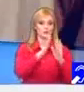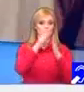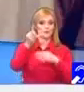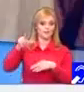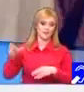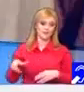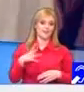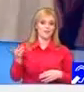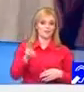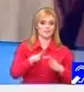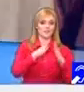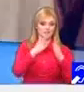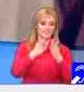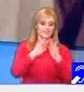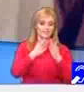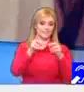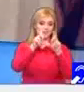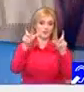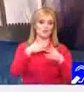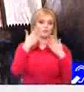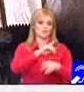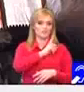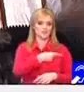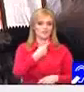ieșit în fața instituției și au citit cu voce tare.